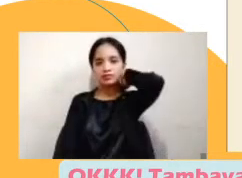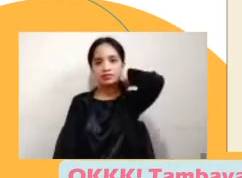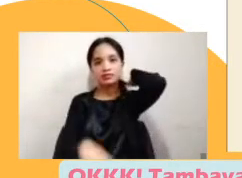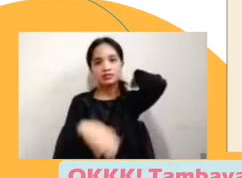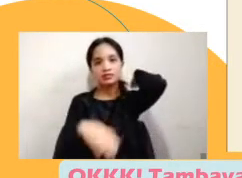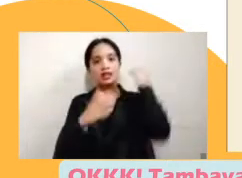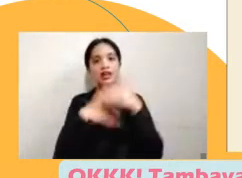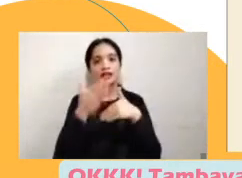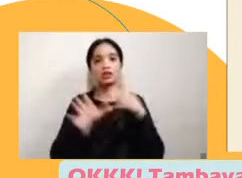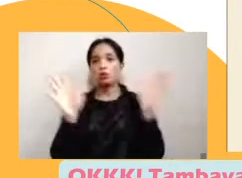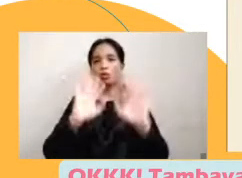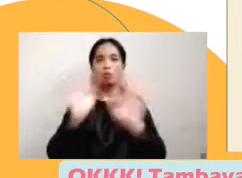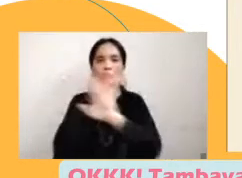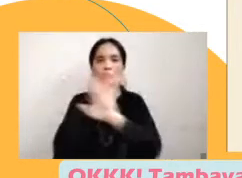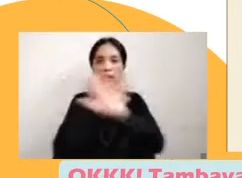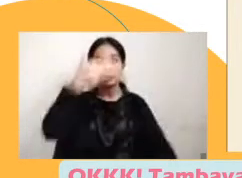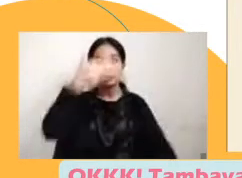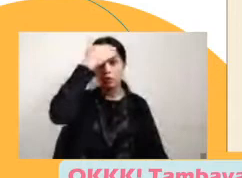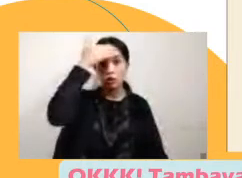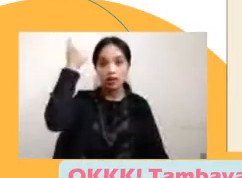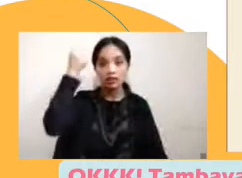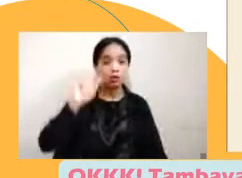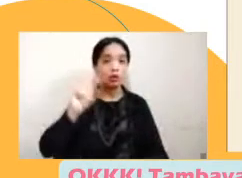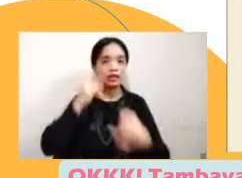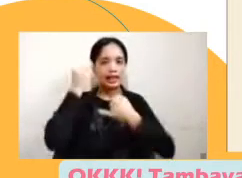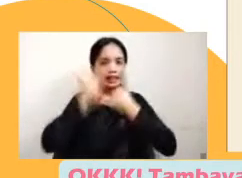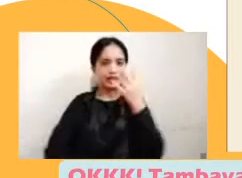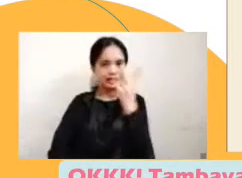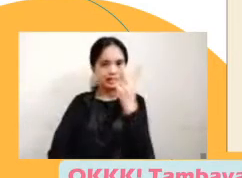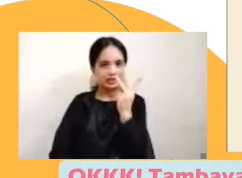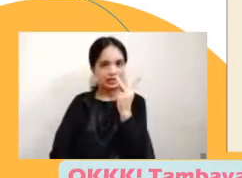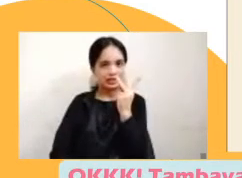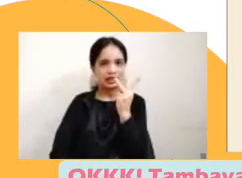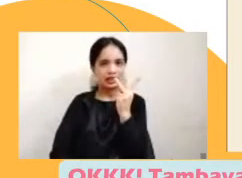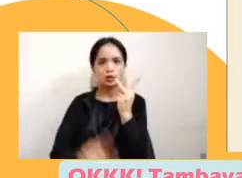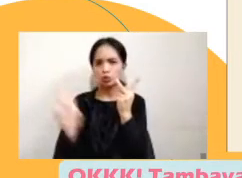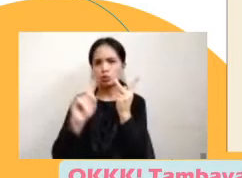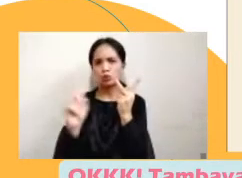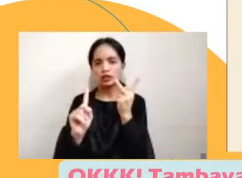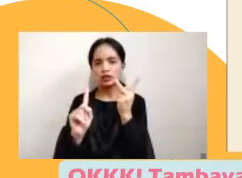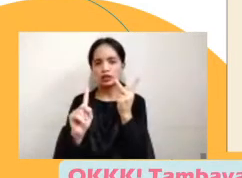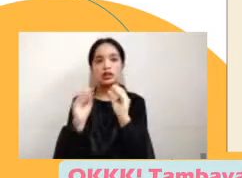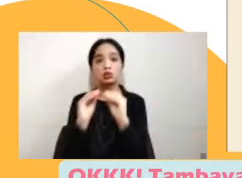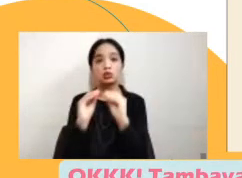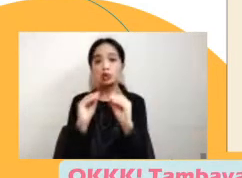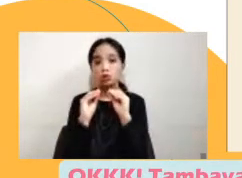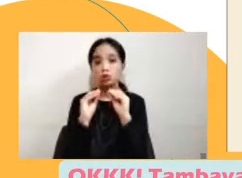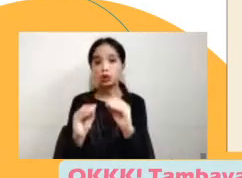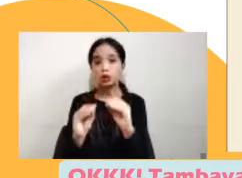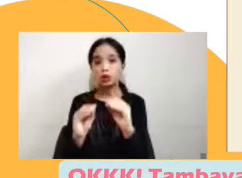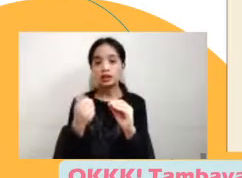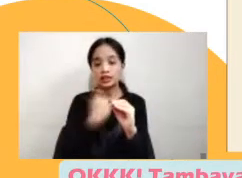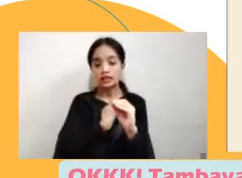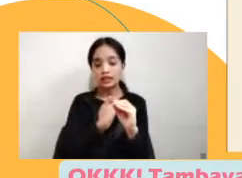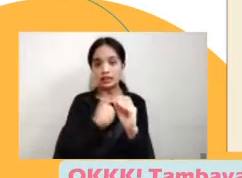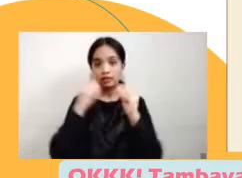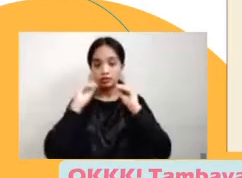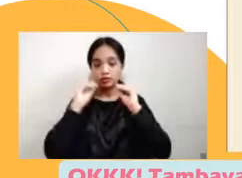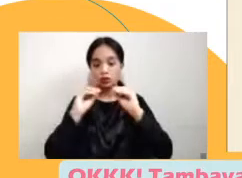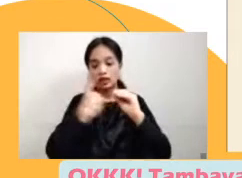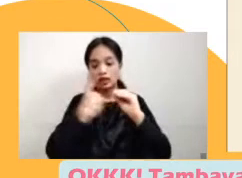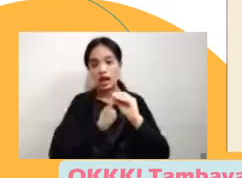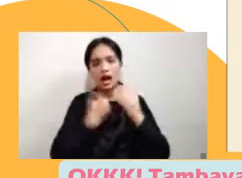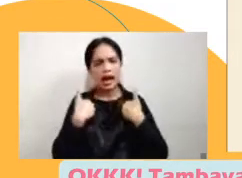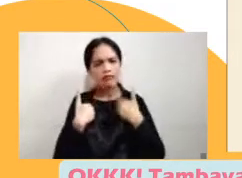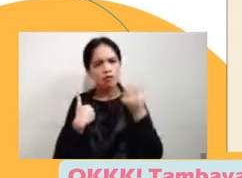huwag nating kakalimutan ang last K natin, no? Turuan natin ang ating mga sarili na magkaroon